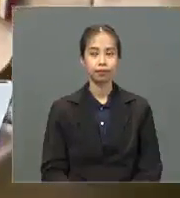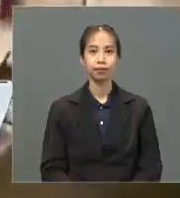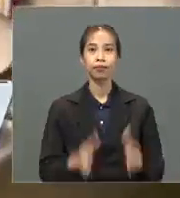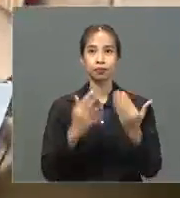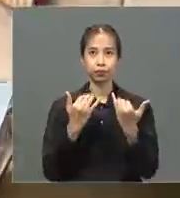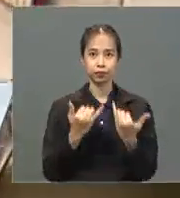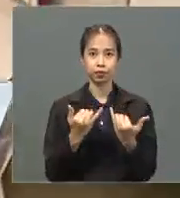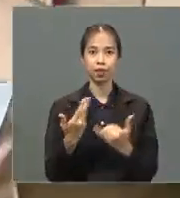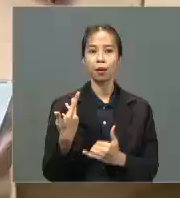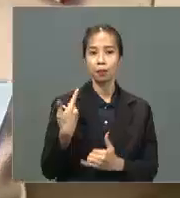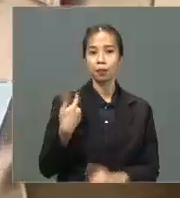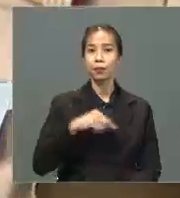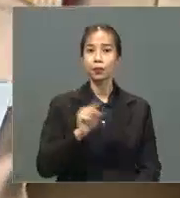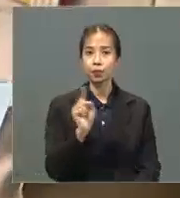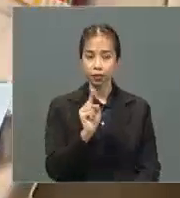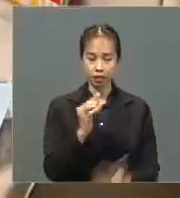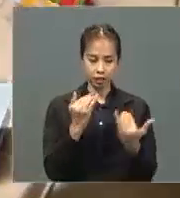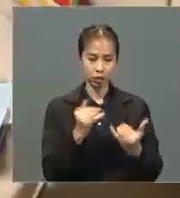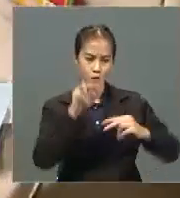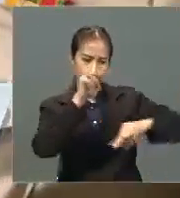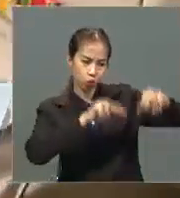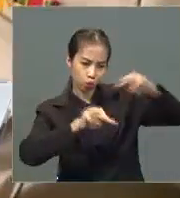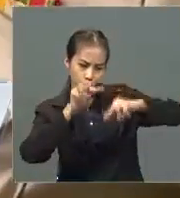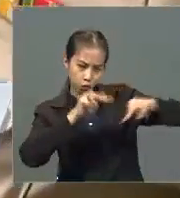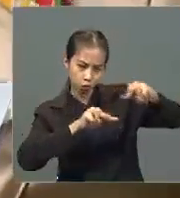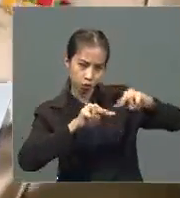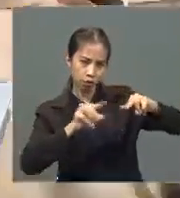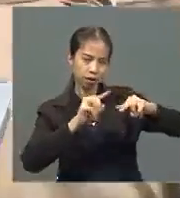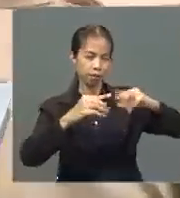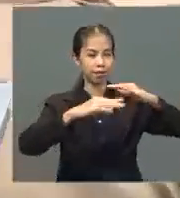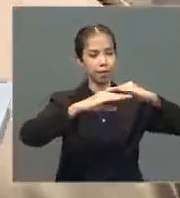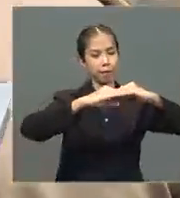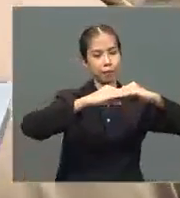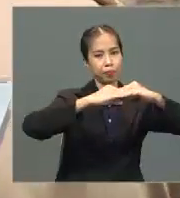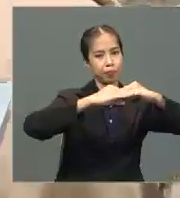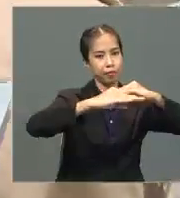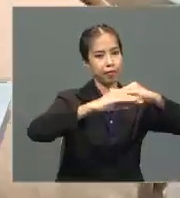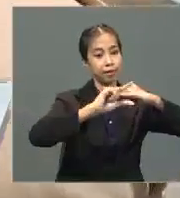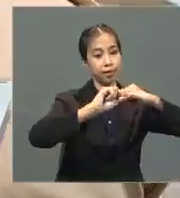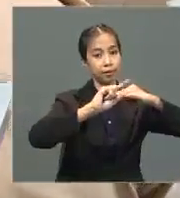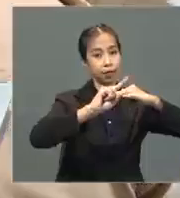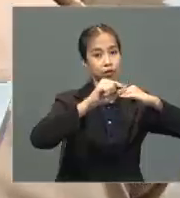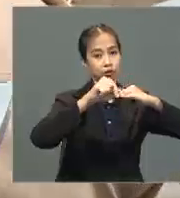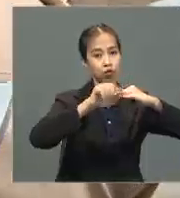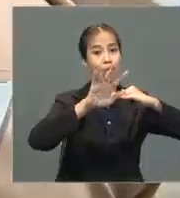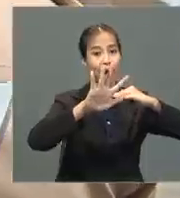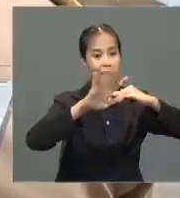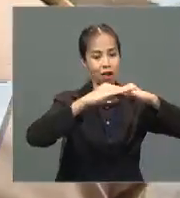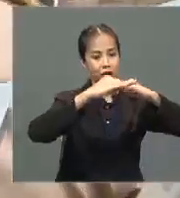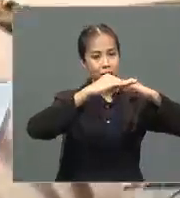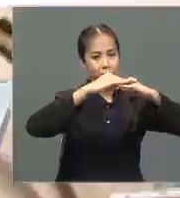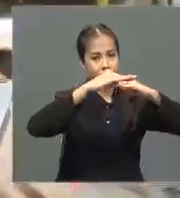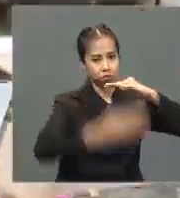ศิริวัฒน์นะคะก็ยืนยันเขาว่าจะการตรวจสอบแล้วพบว่ากันสาดซึ่งมีความยาว21.5เมตรเกิดหักถล่มลงมา